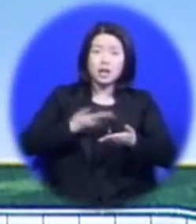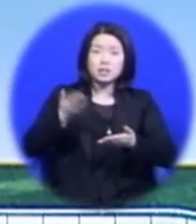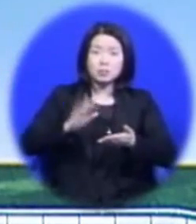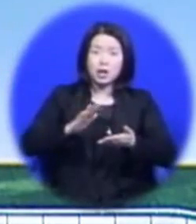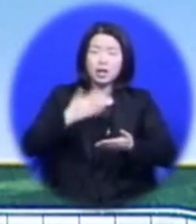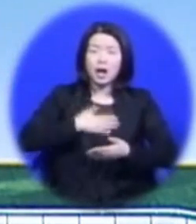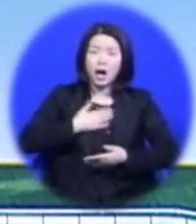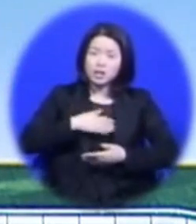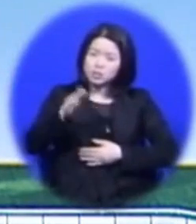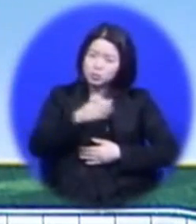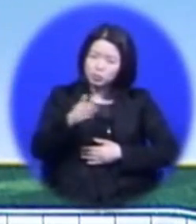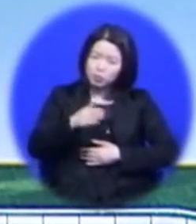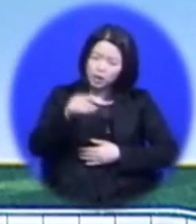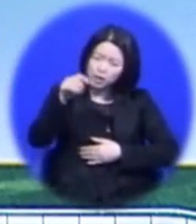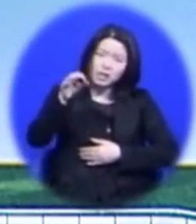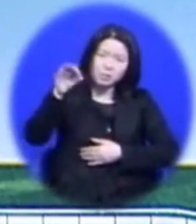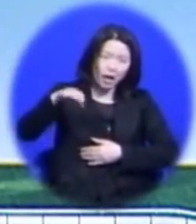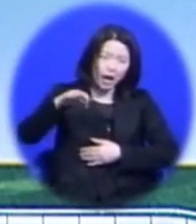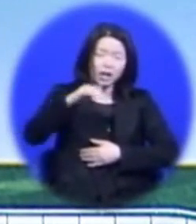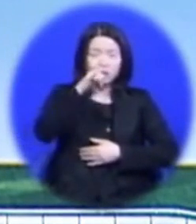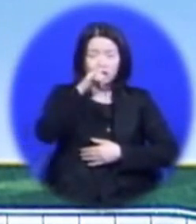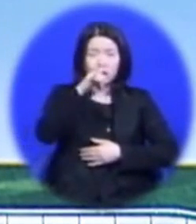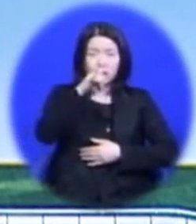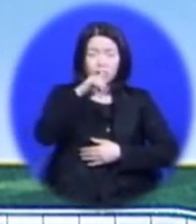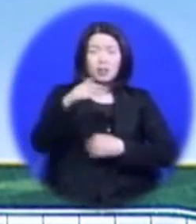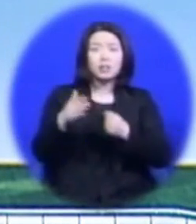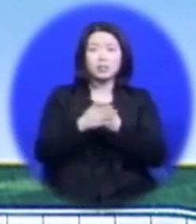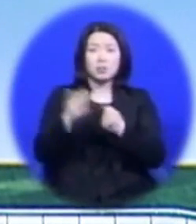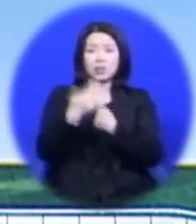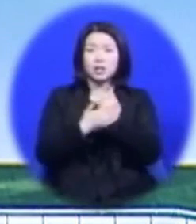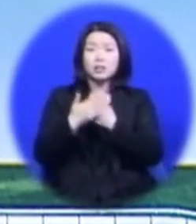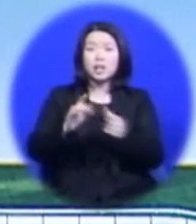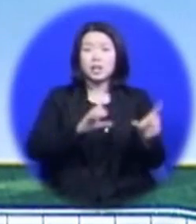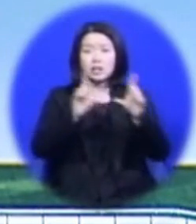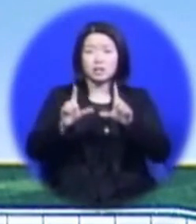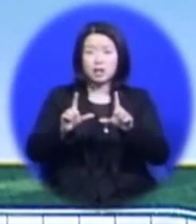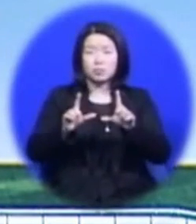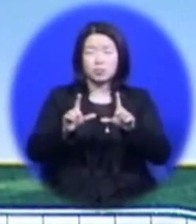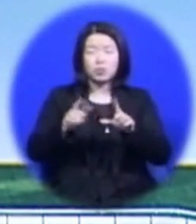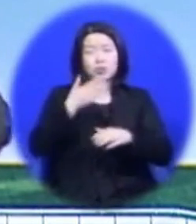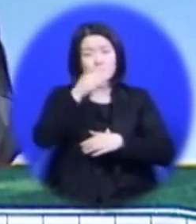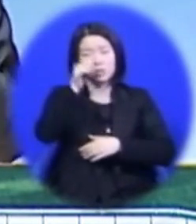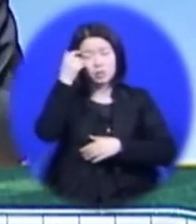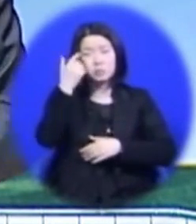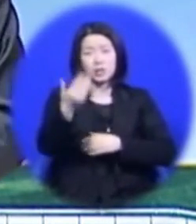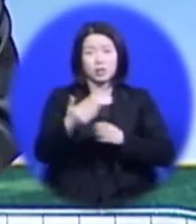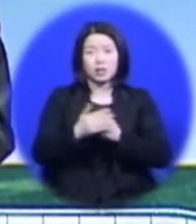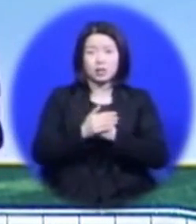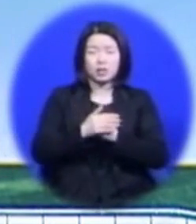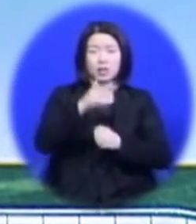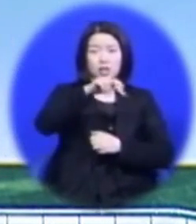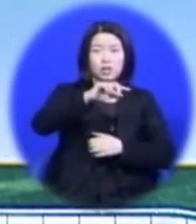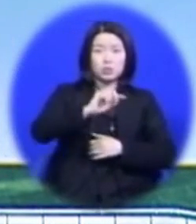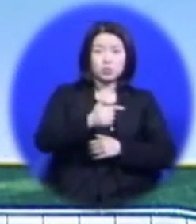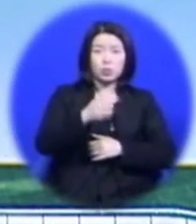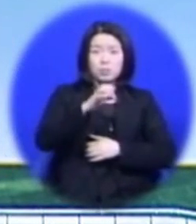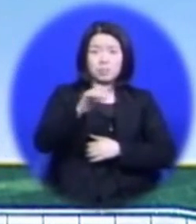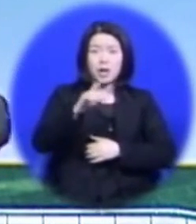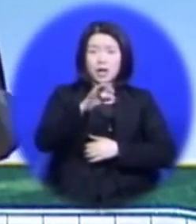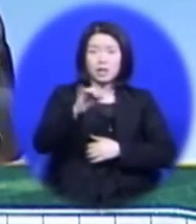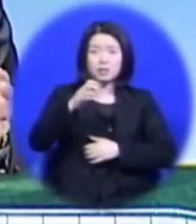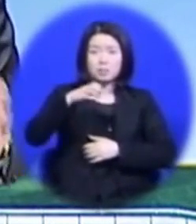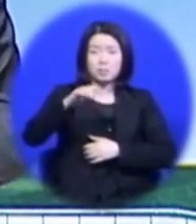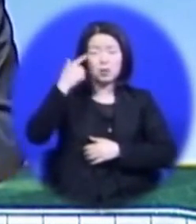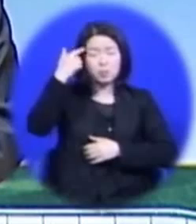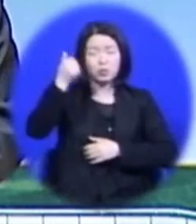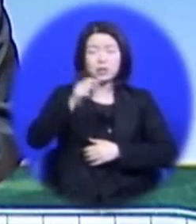초라하니 어떻게 은혜의 삶을 살 수 있겠습니까? 존 파이퍼는 계속 말했습니다. 어떤